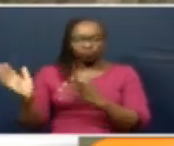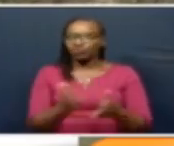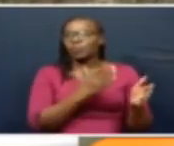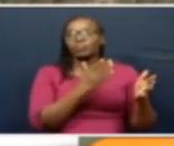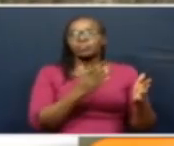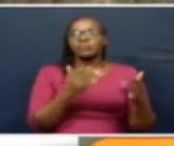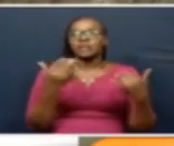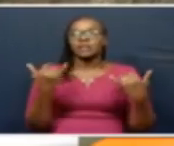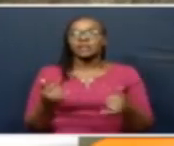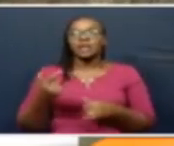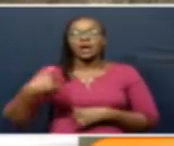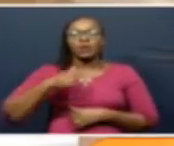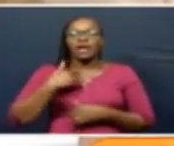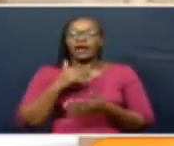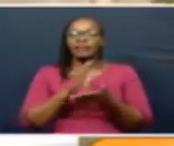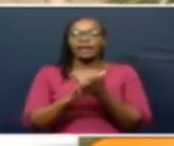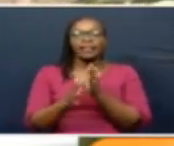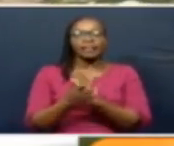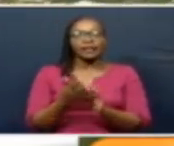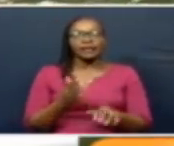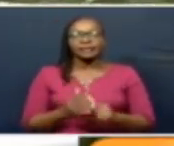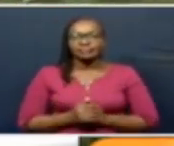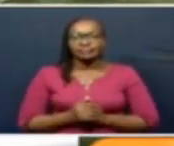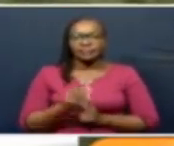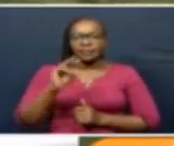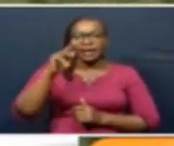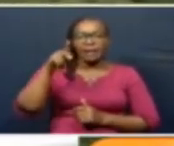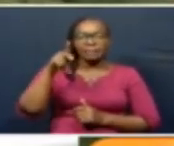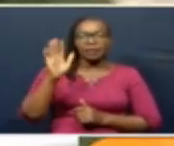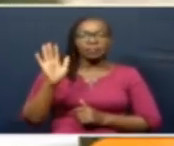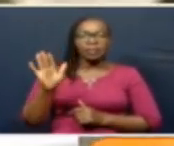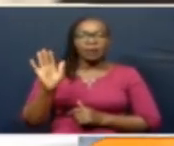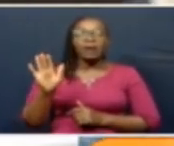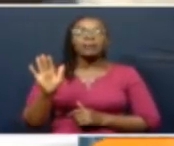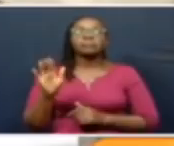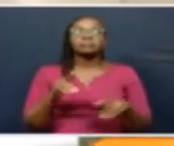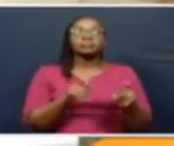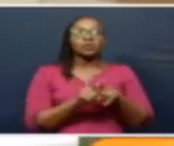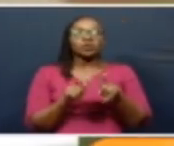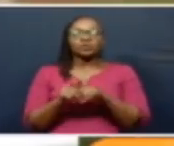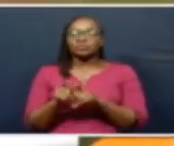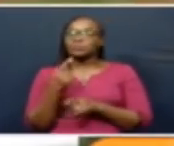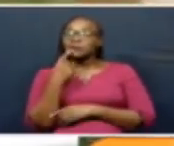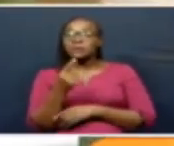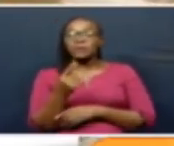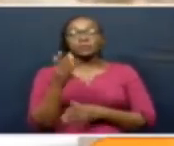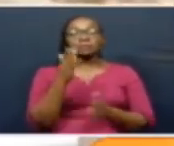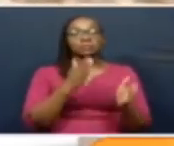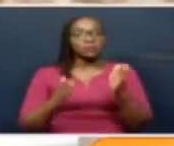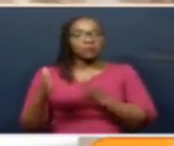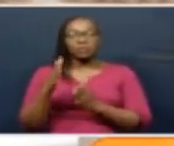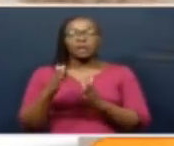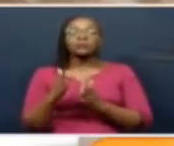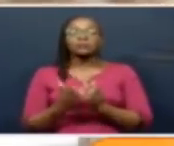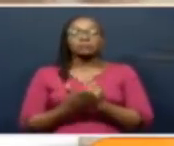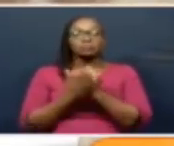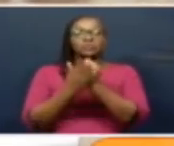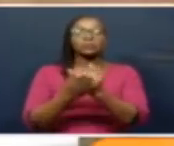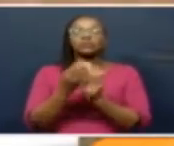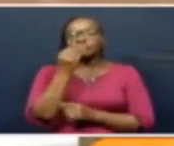Sai sisi hakuna chochote. Mbunge wa Galole Saidi Hiribai aidha alisema kuwa shughuli ya kutoa chakula cha